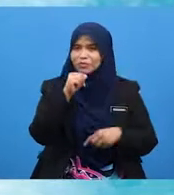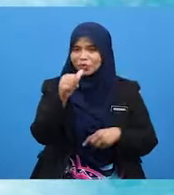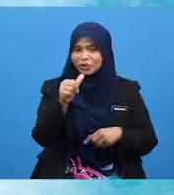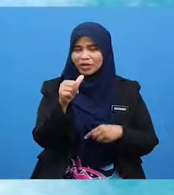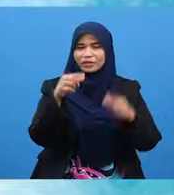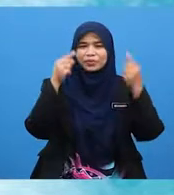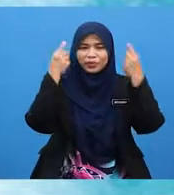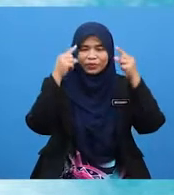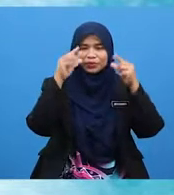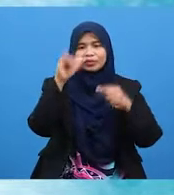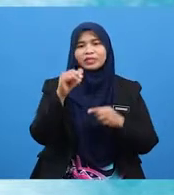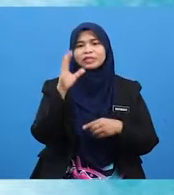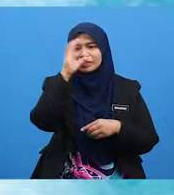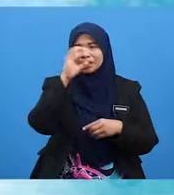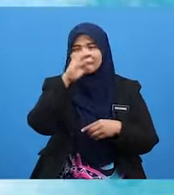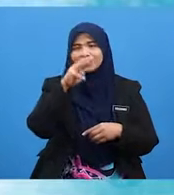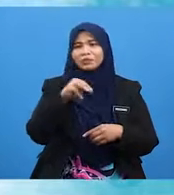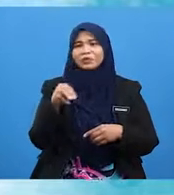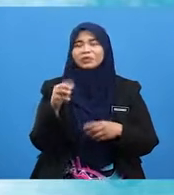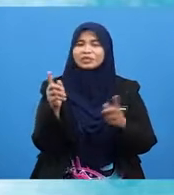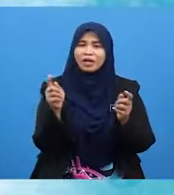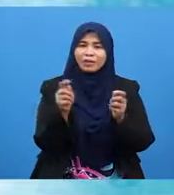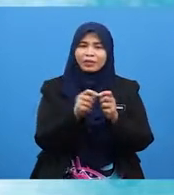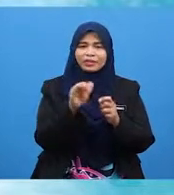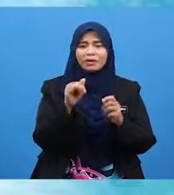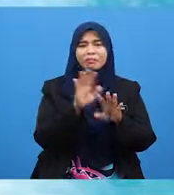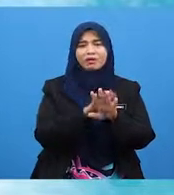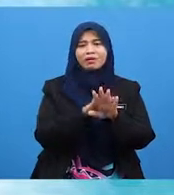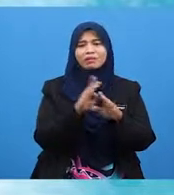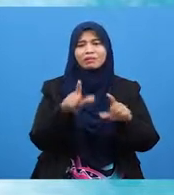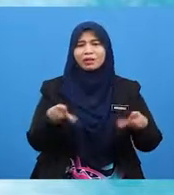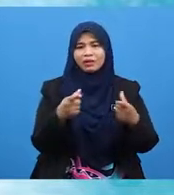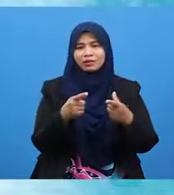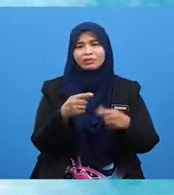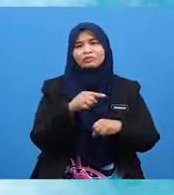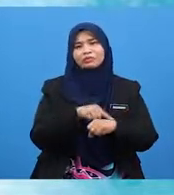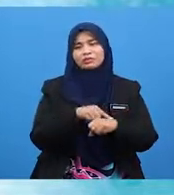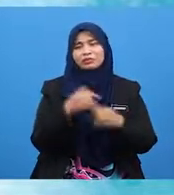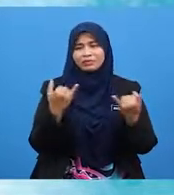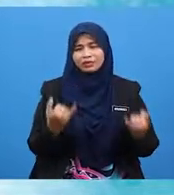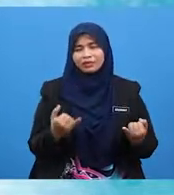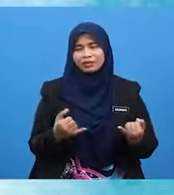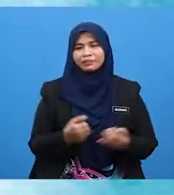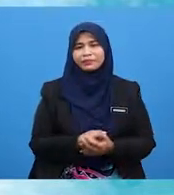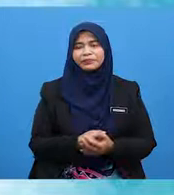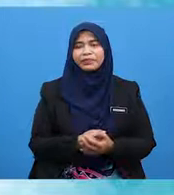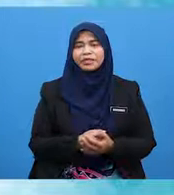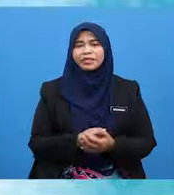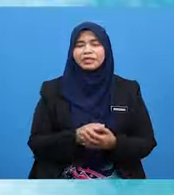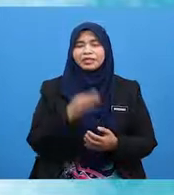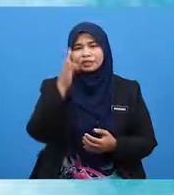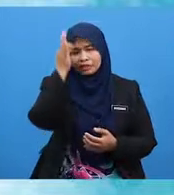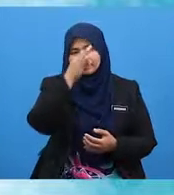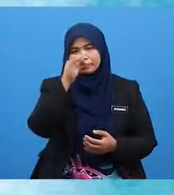Bukannya guru yang mencari murid seperti yang banyak berlaku di zaman kita sekarang ini. Kepribadian Imam